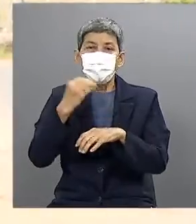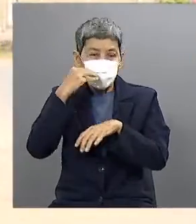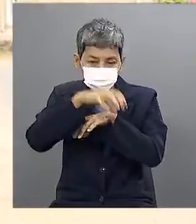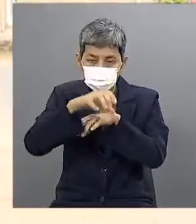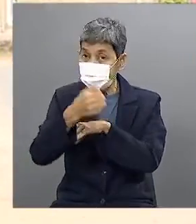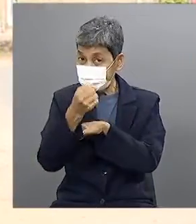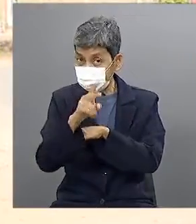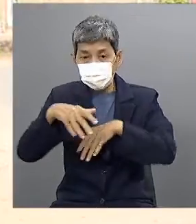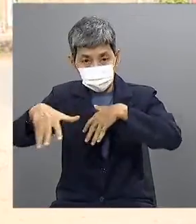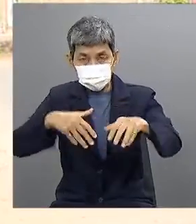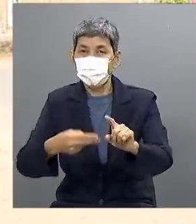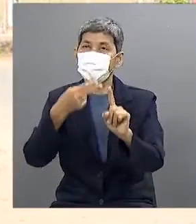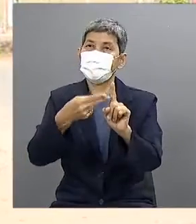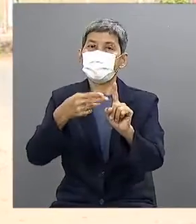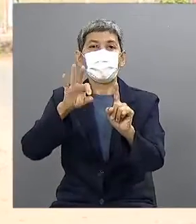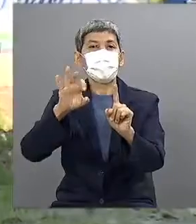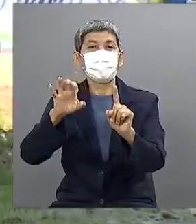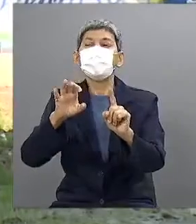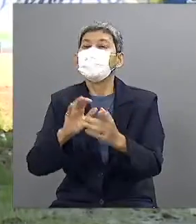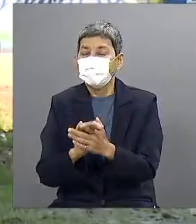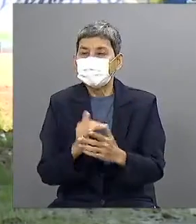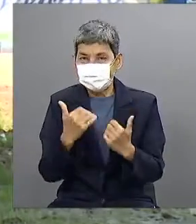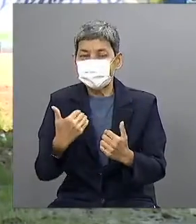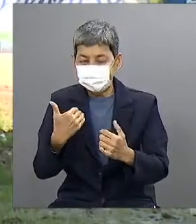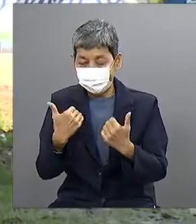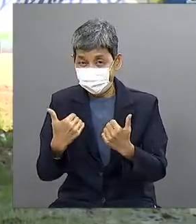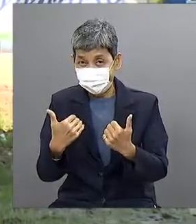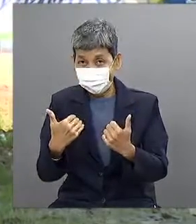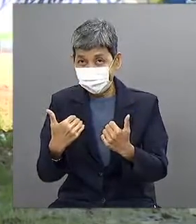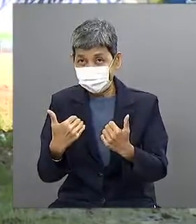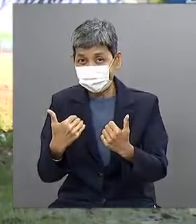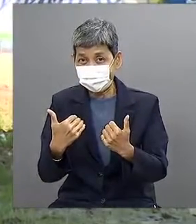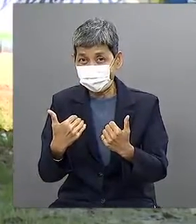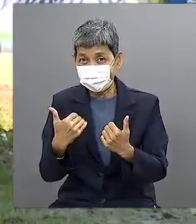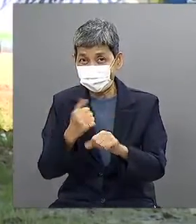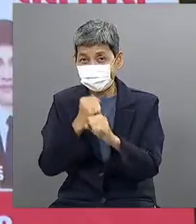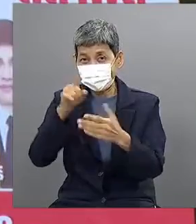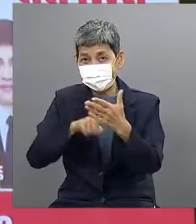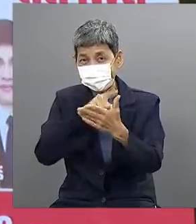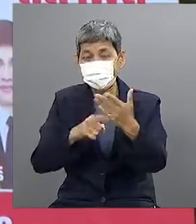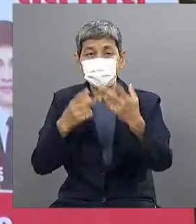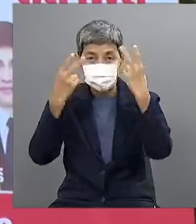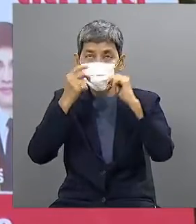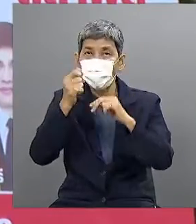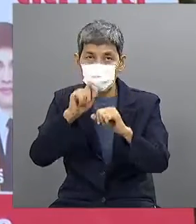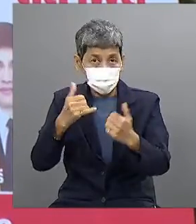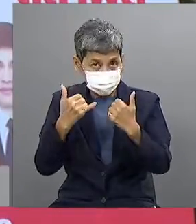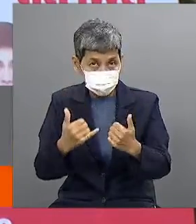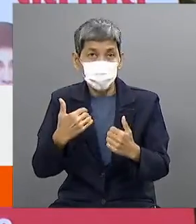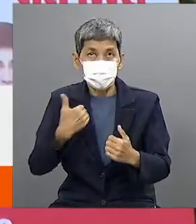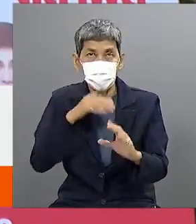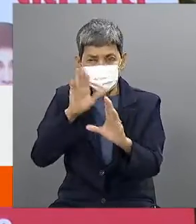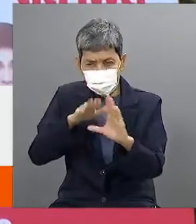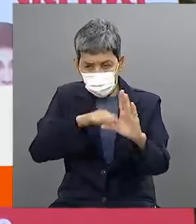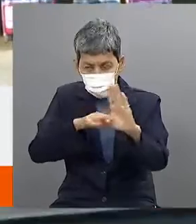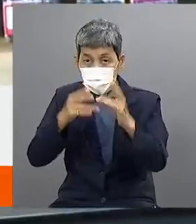ร 19,112 คนสำหรับการเลือกตั้งนายกอบต.ครั้งนี้มีผู้สมัครนายกอบต.จำนว